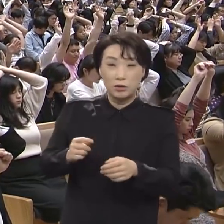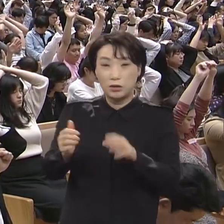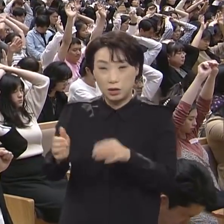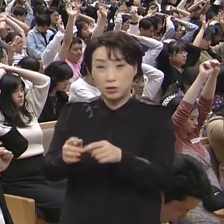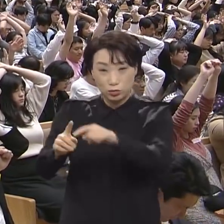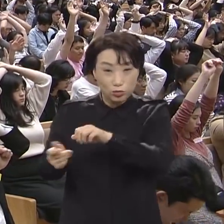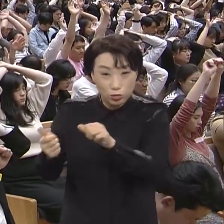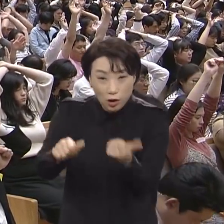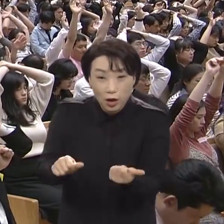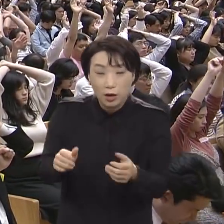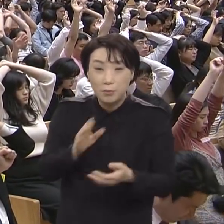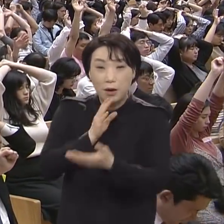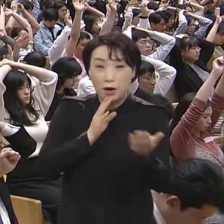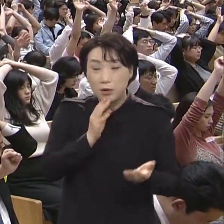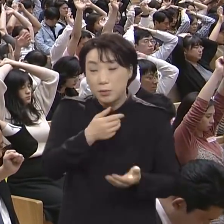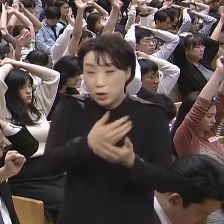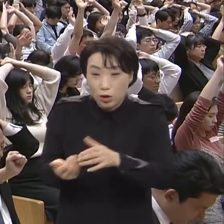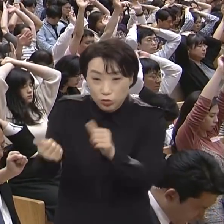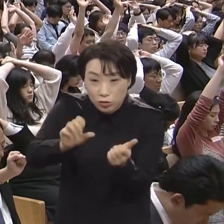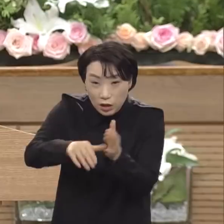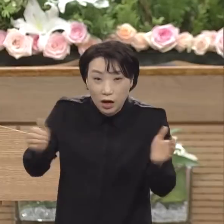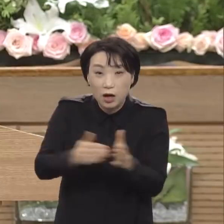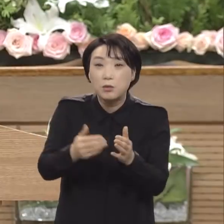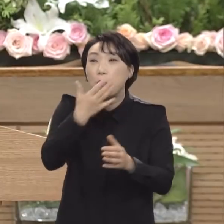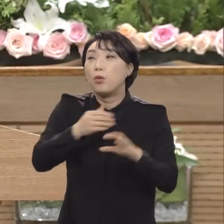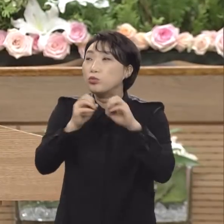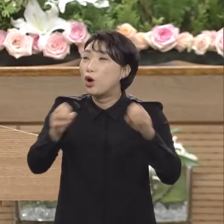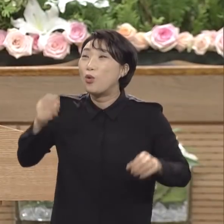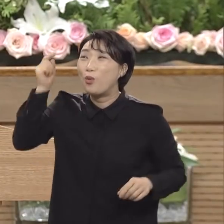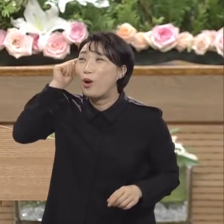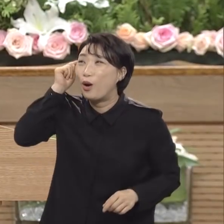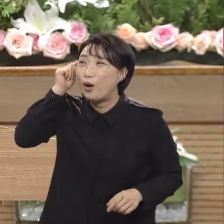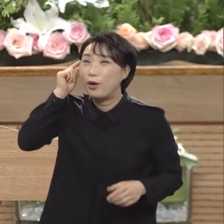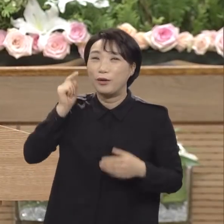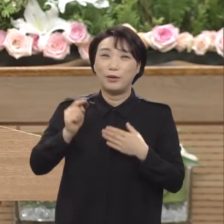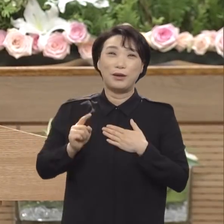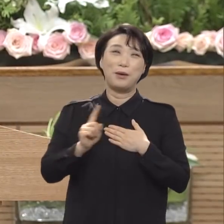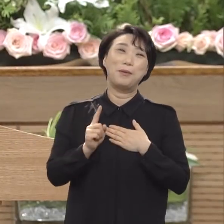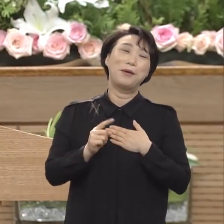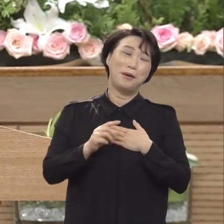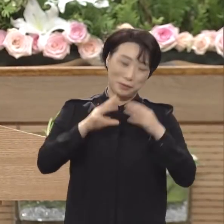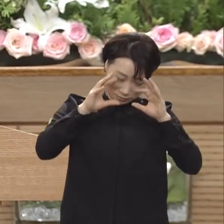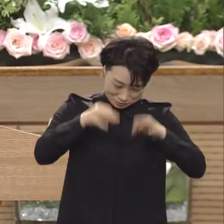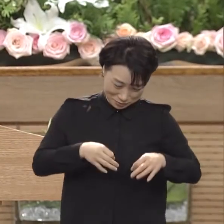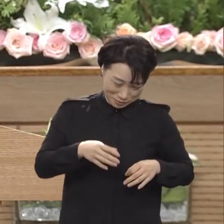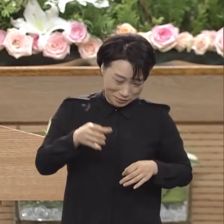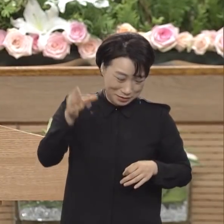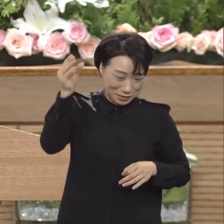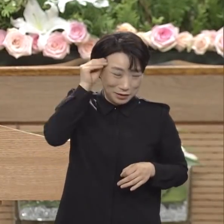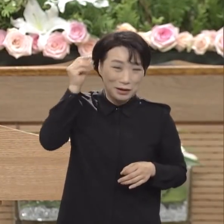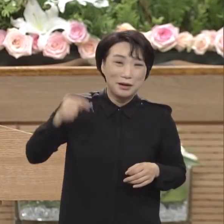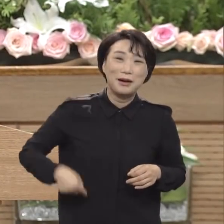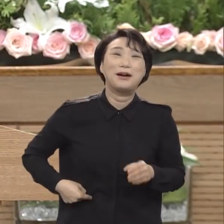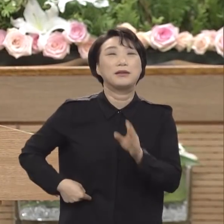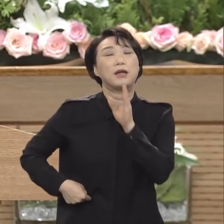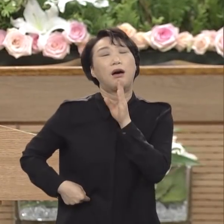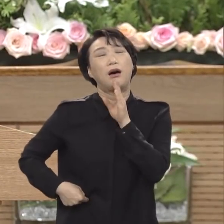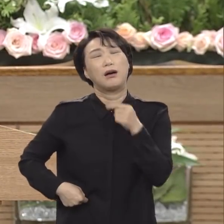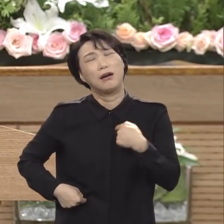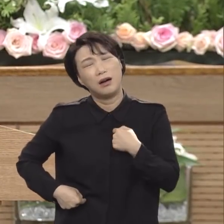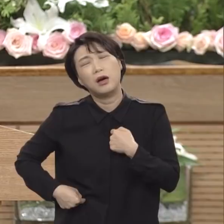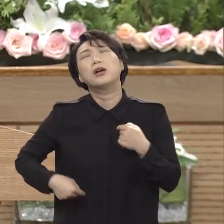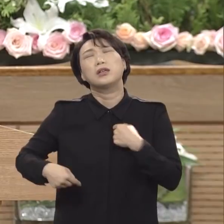흘려가면서 나에게 이 복음을 전해줬을까 생각하면 나는 정말로 무지한 양심을 가졌구나. 이거 회개해야